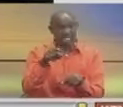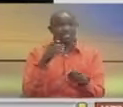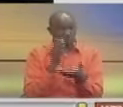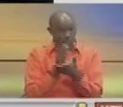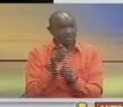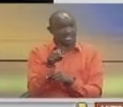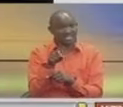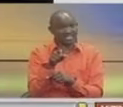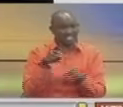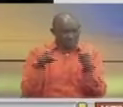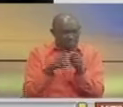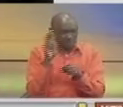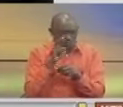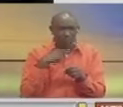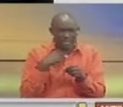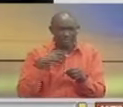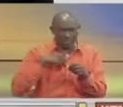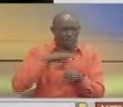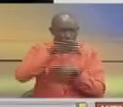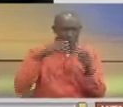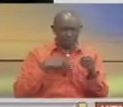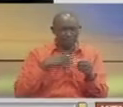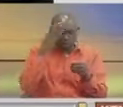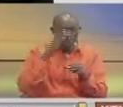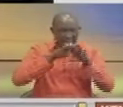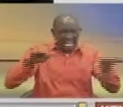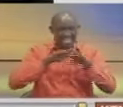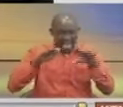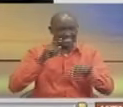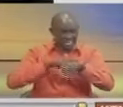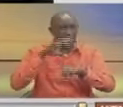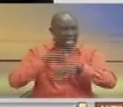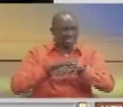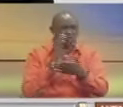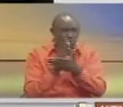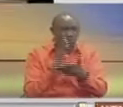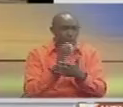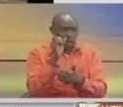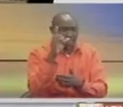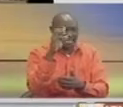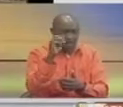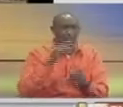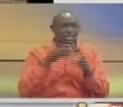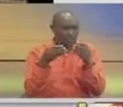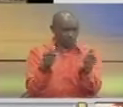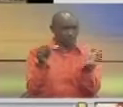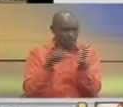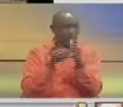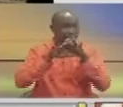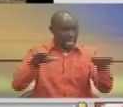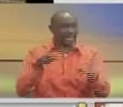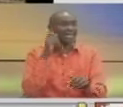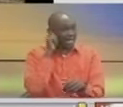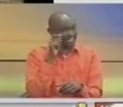Rift Valley, walilenga kuwavutia wapiga kura kutoka eneo hilo kwa kuwahakikishia kuwa ODM ingetatua shida za jamii ya